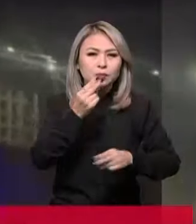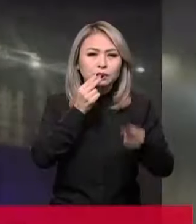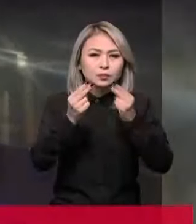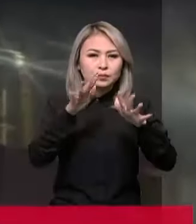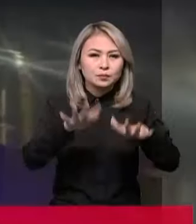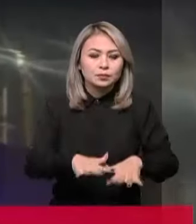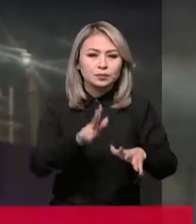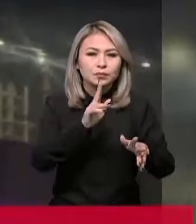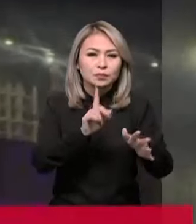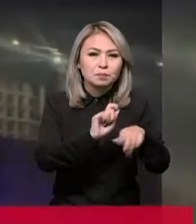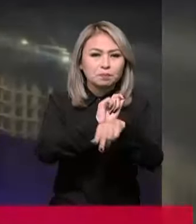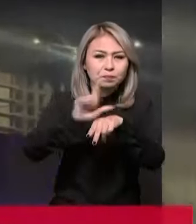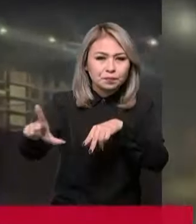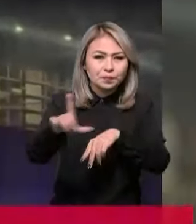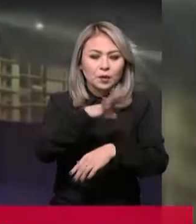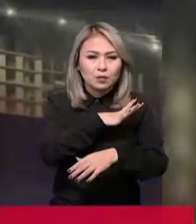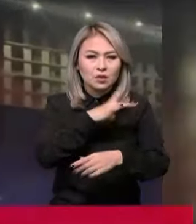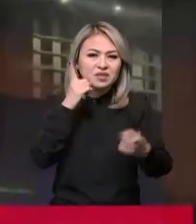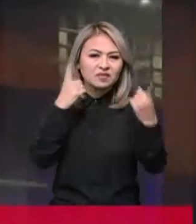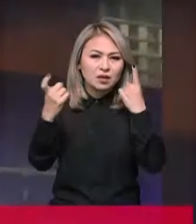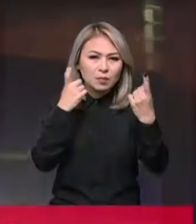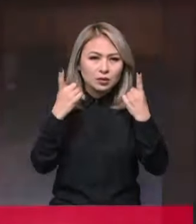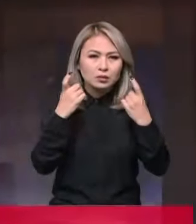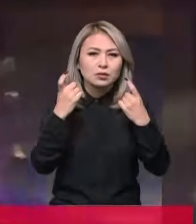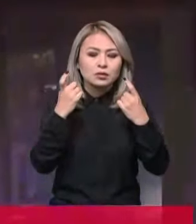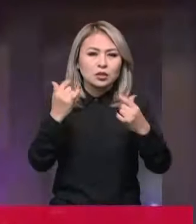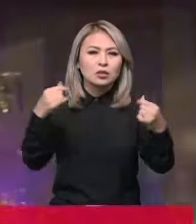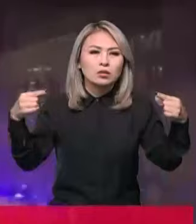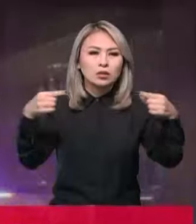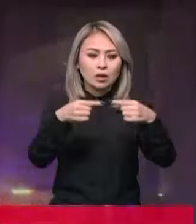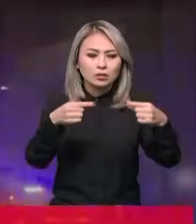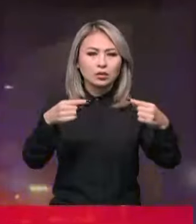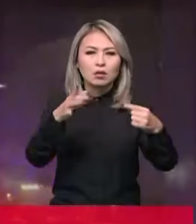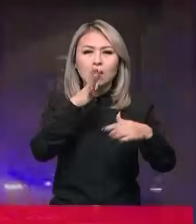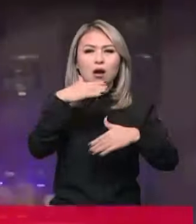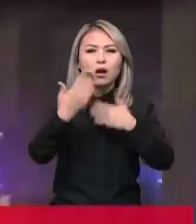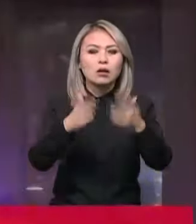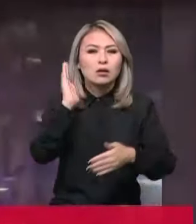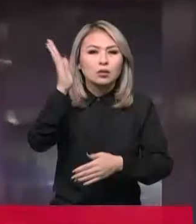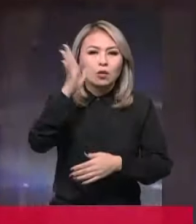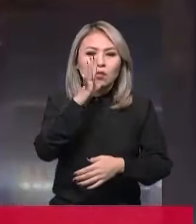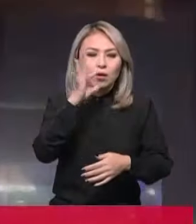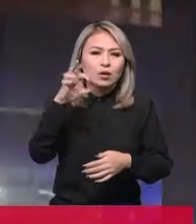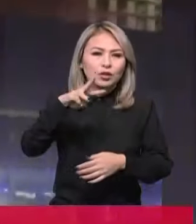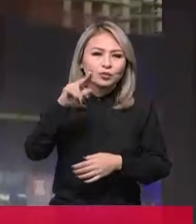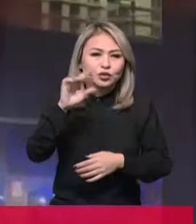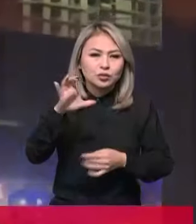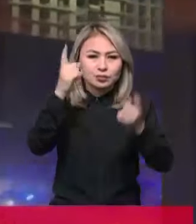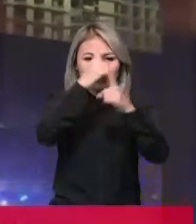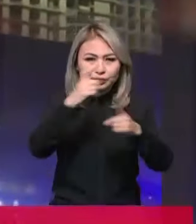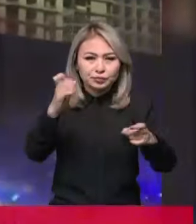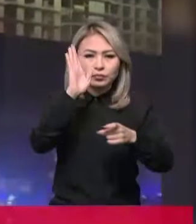орнынан басталды деген мәлімет бар. Бірақ енді нақты алдағы уақытта төтенше жағдай департамент бұл туралы